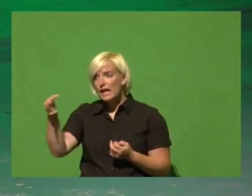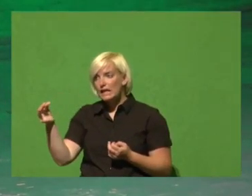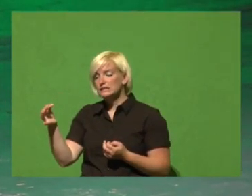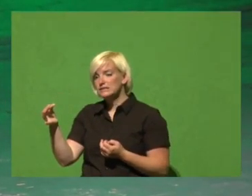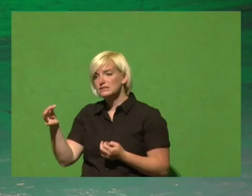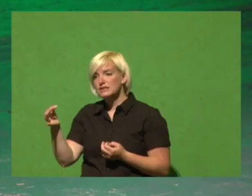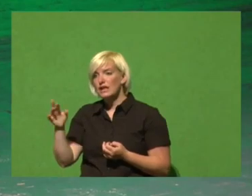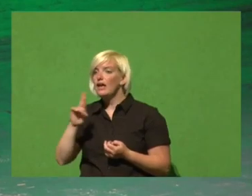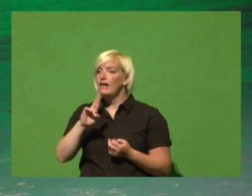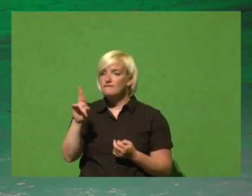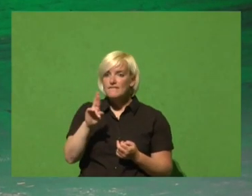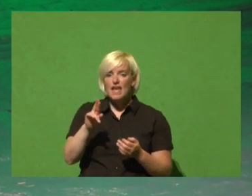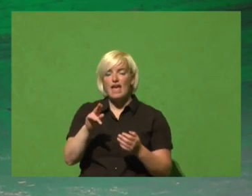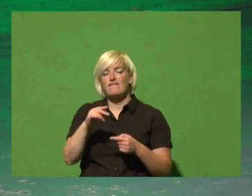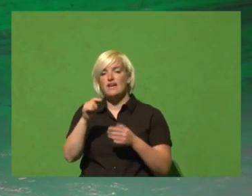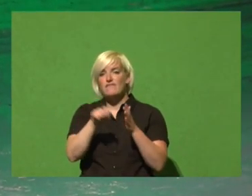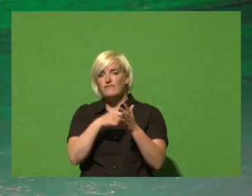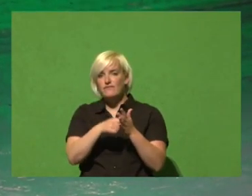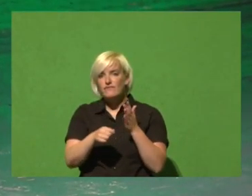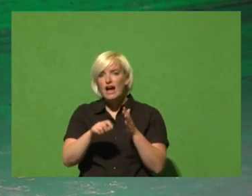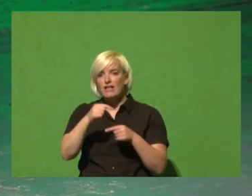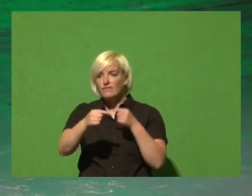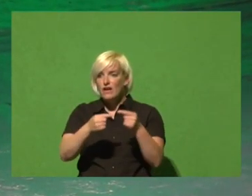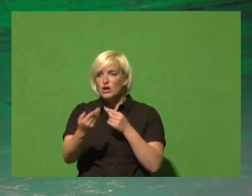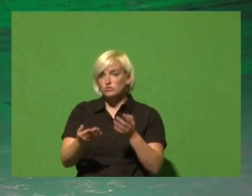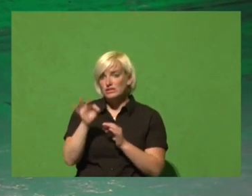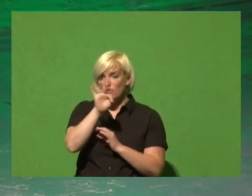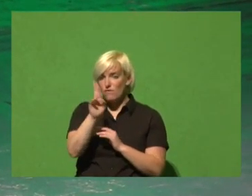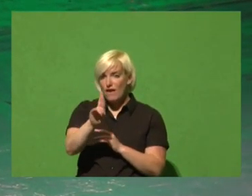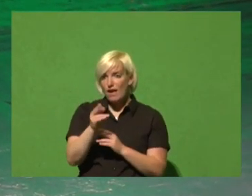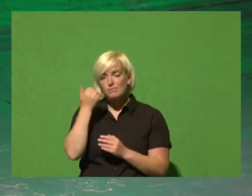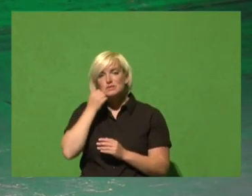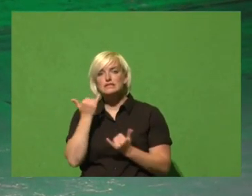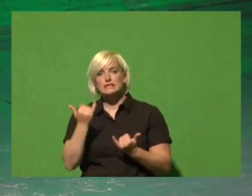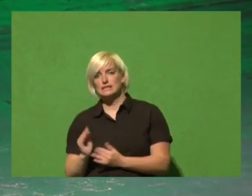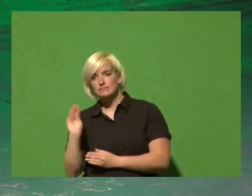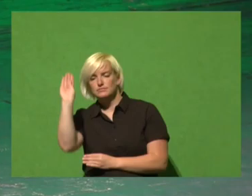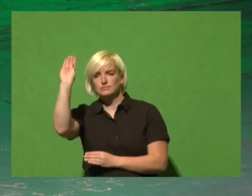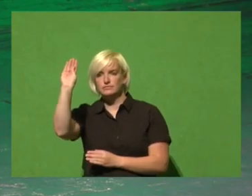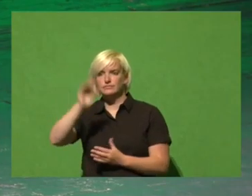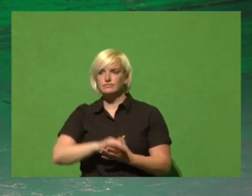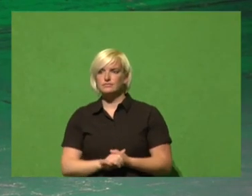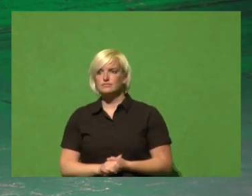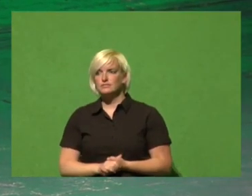dem Wahlverfahren so zustimmt. Bitte die Karte hoch, wenn ihr dem Wahlverfahren